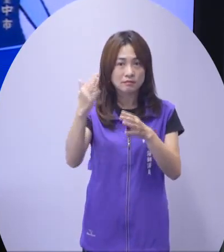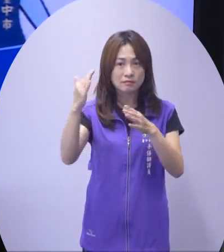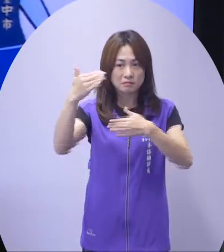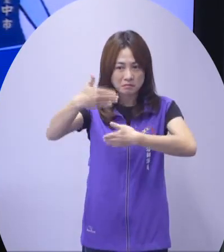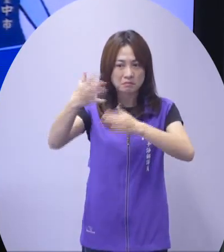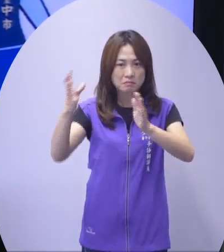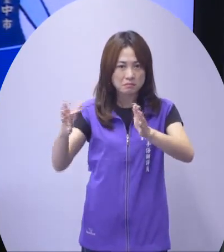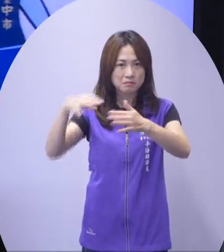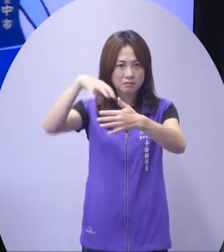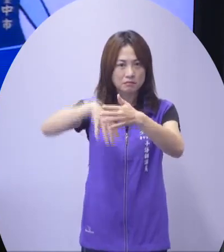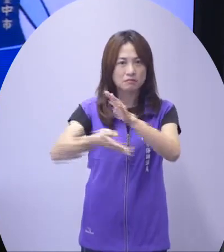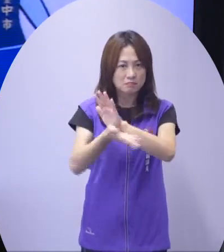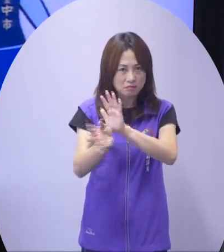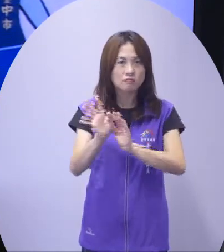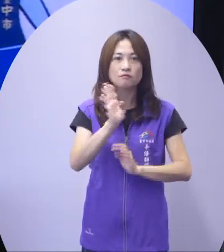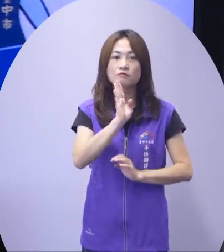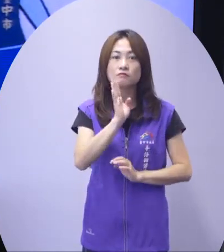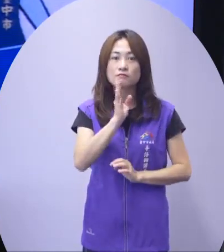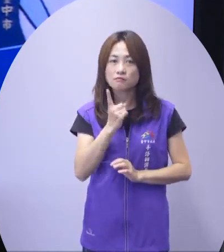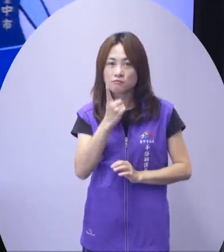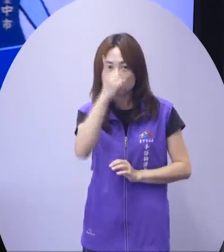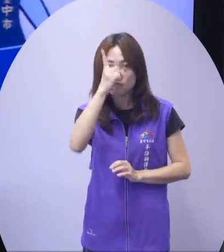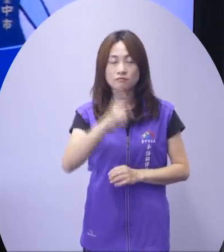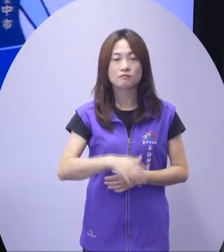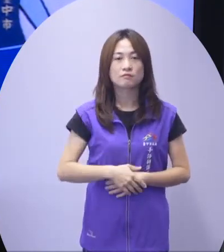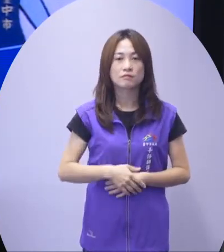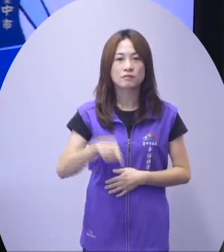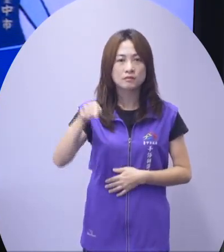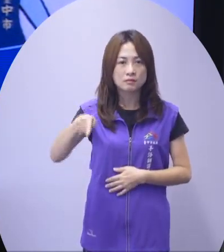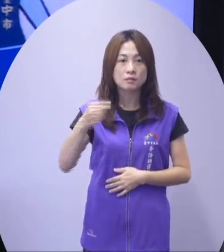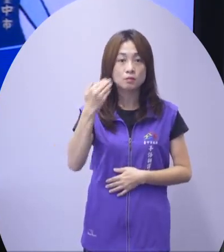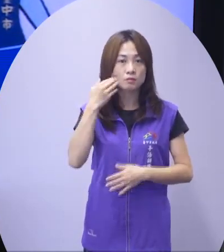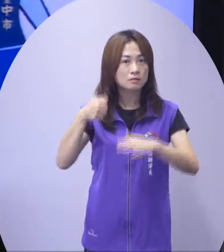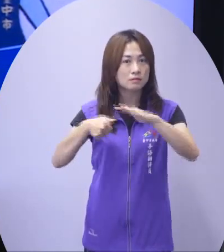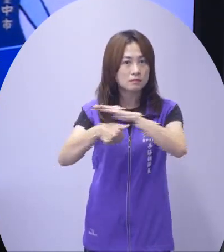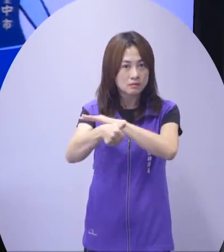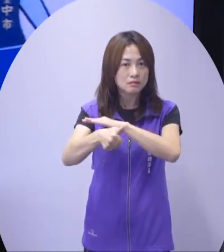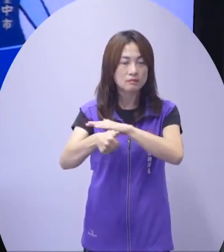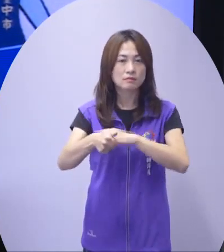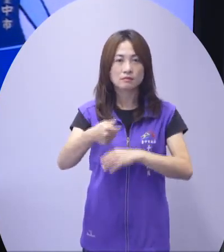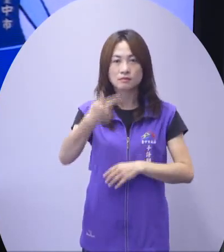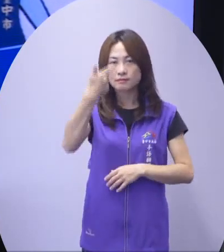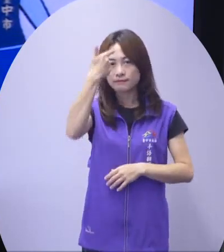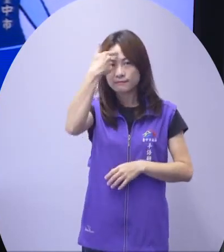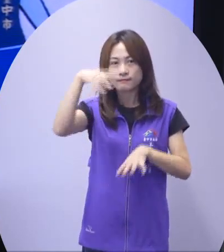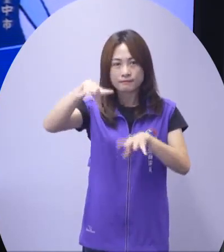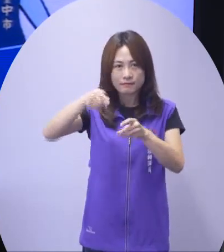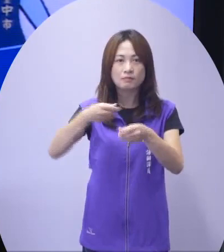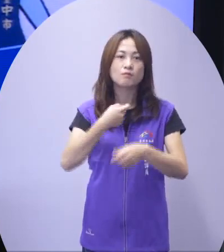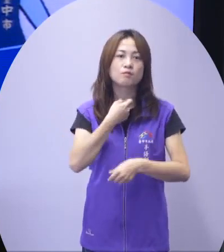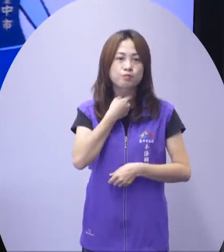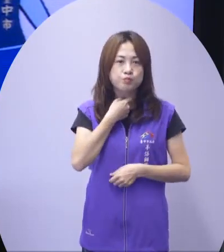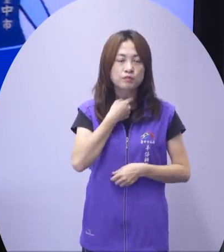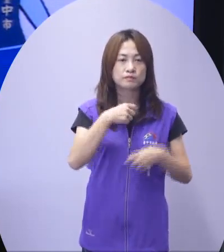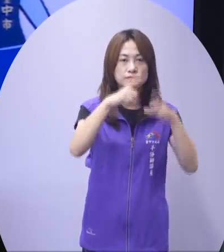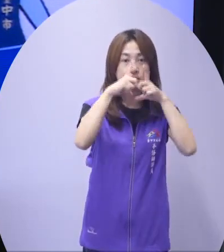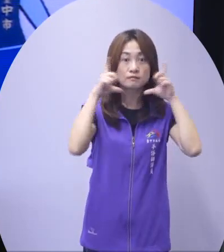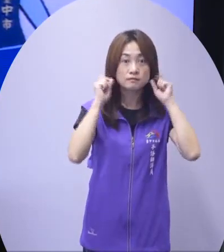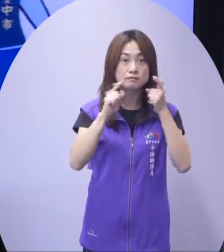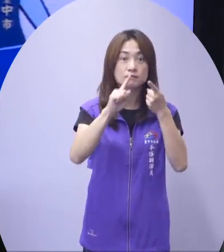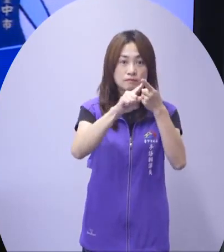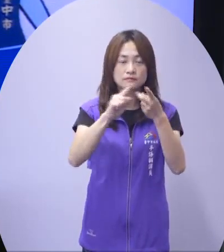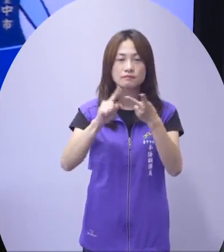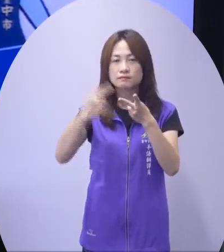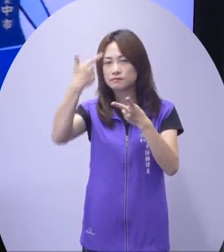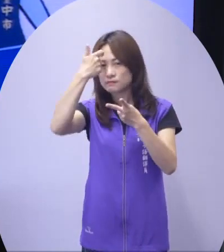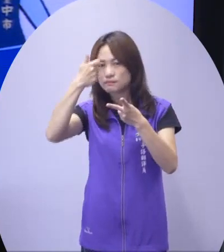规划要量体温，要进入的话量体温哦，这个是有特别的这样的一个要求哦。除戴口罩以外，还要